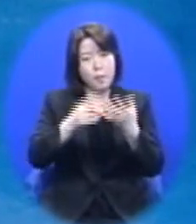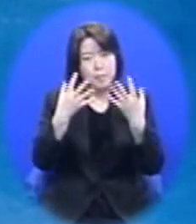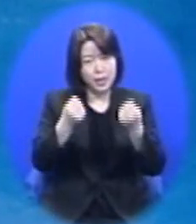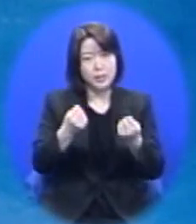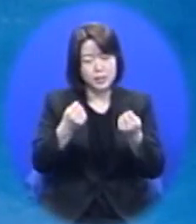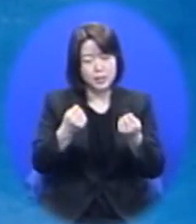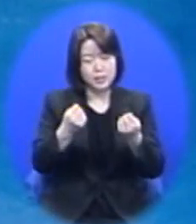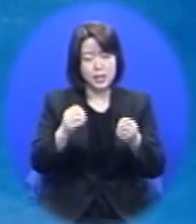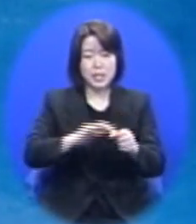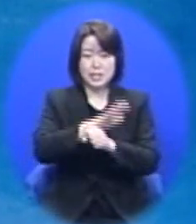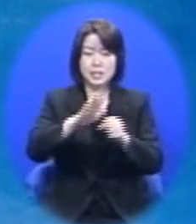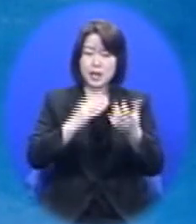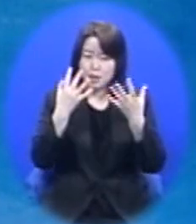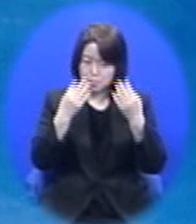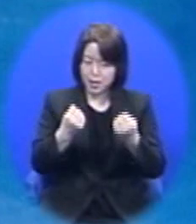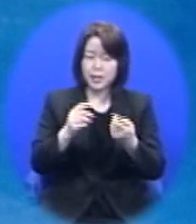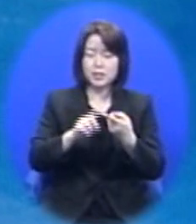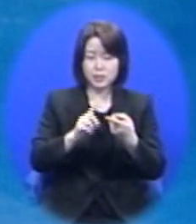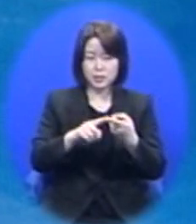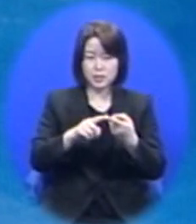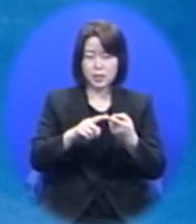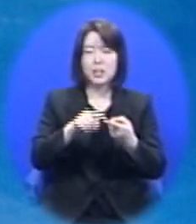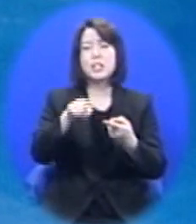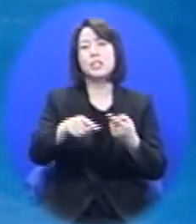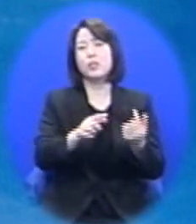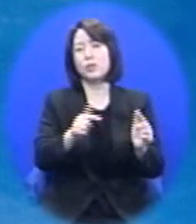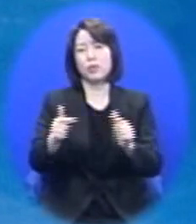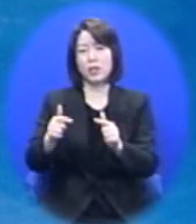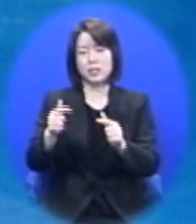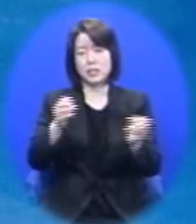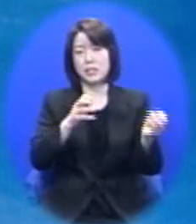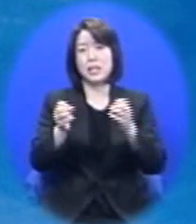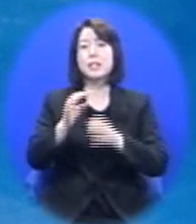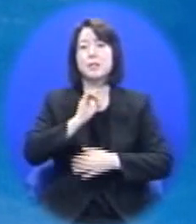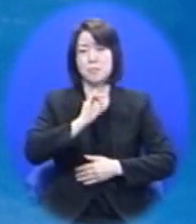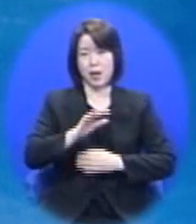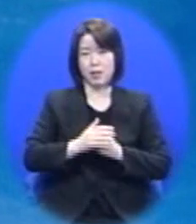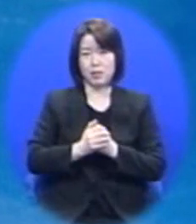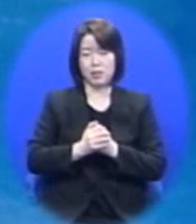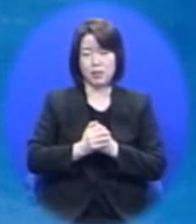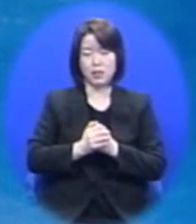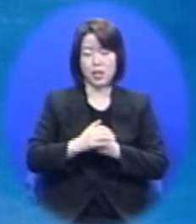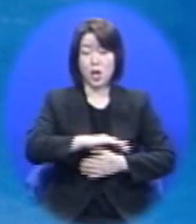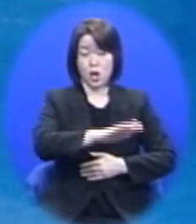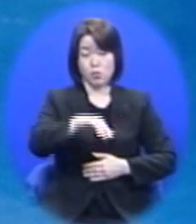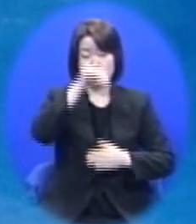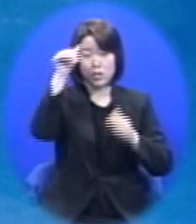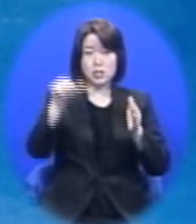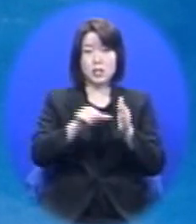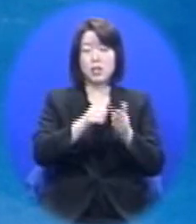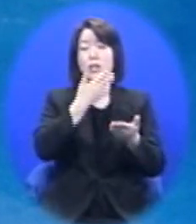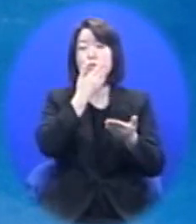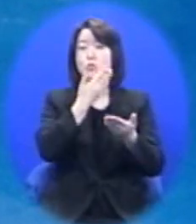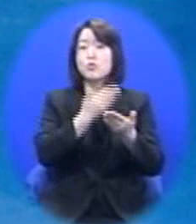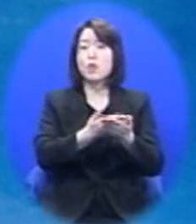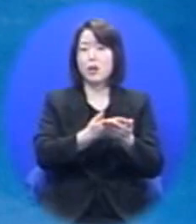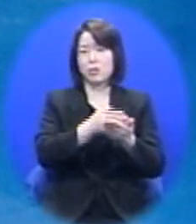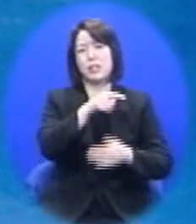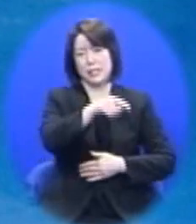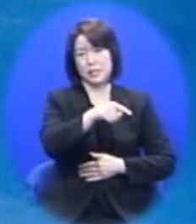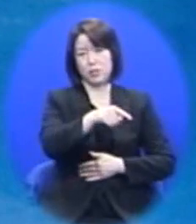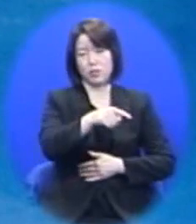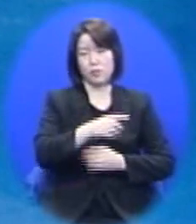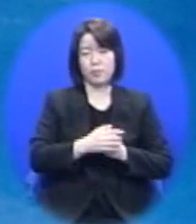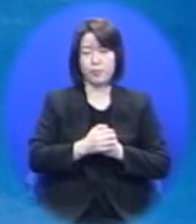사랑이 많았는지만 이야기해요. 우리 인생에 진짜 중요한 건 그거라는 거예요. 여러분,